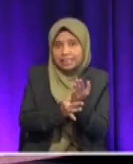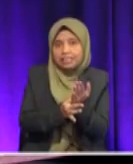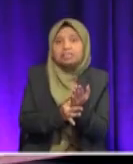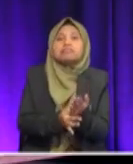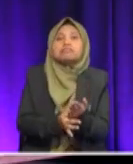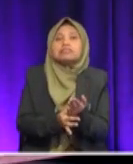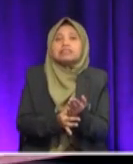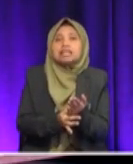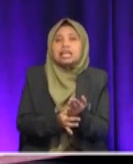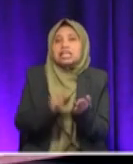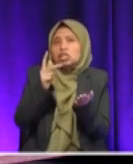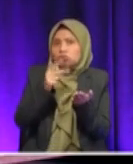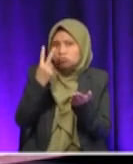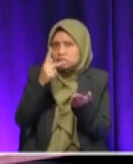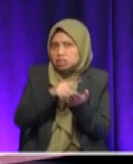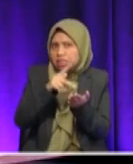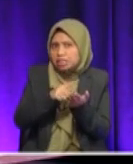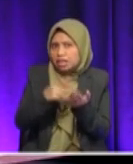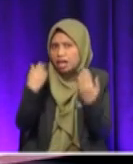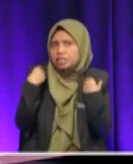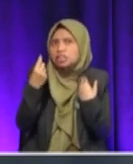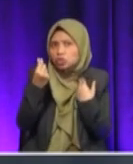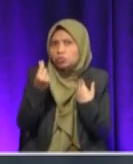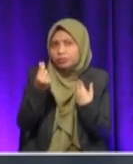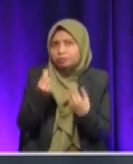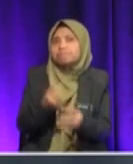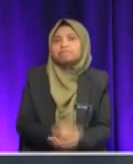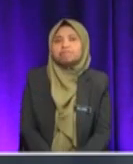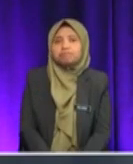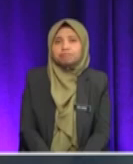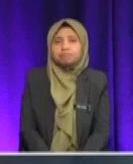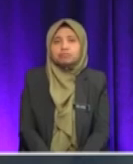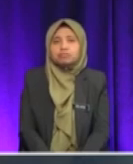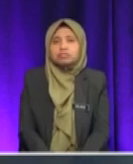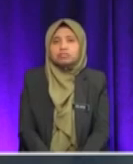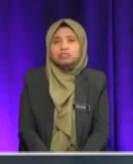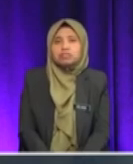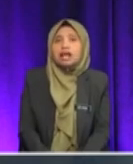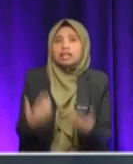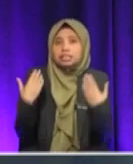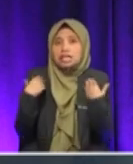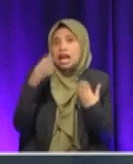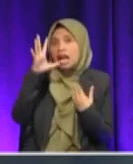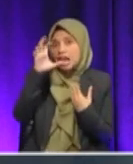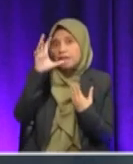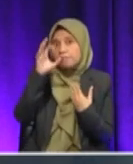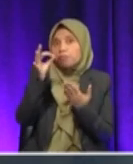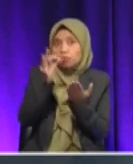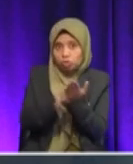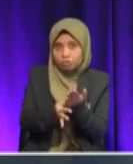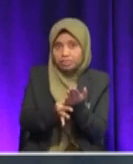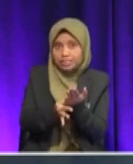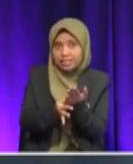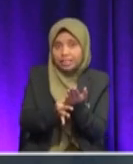kece gue saya kira-kira balik duit saya takutnya tadi Oh di mesin Hah si gua aja Ayolah